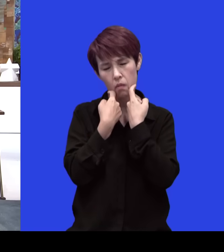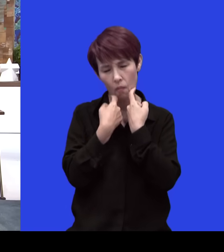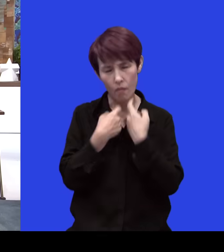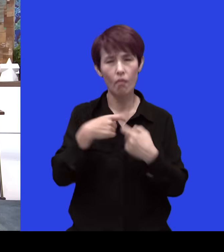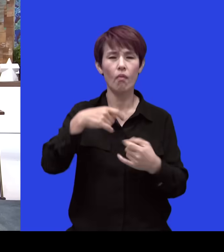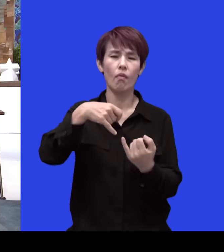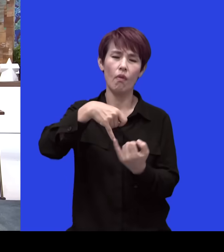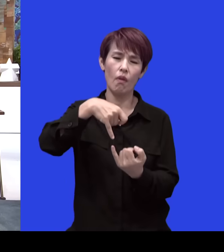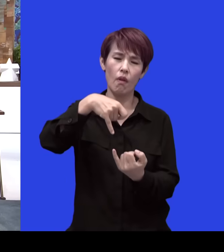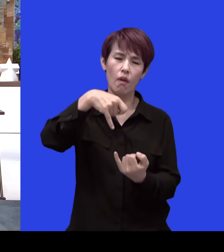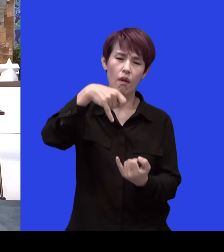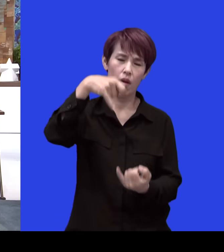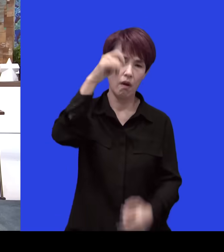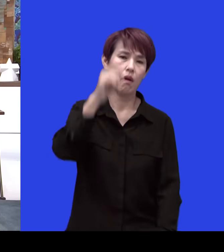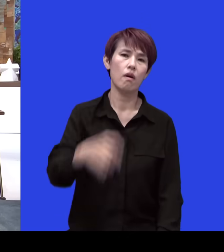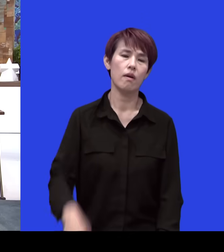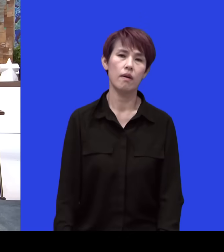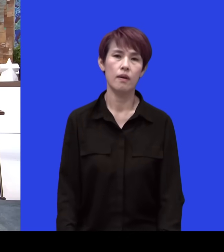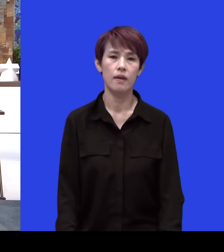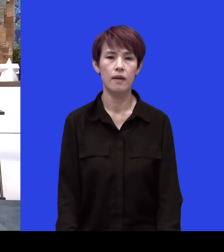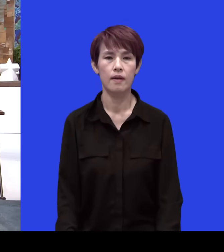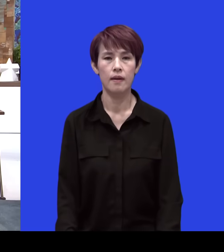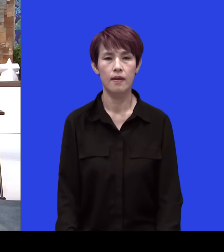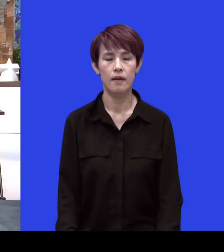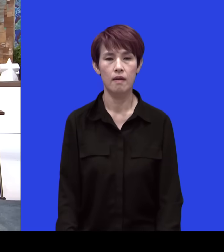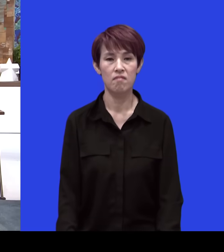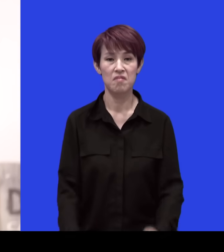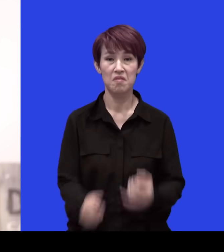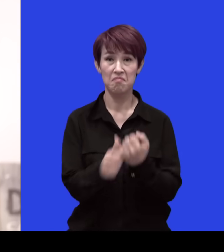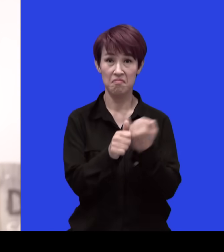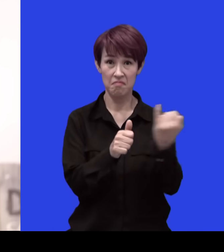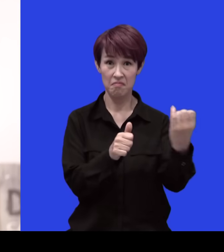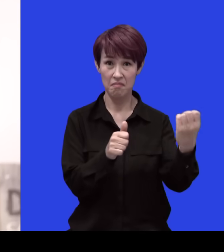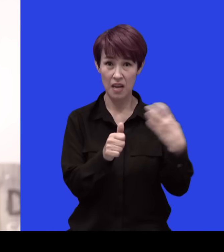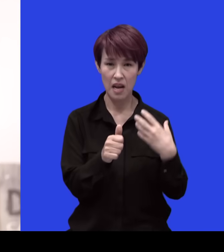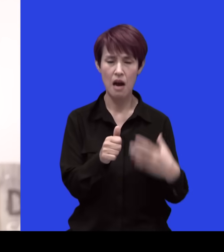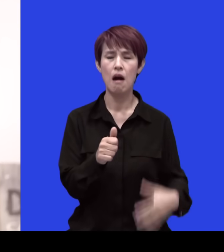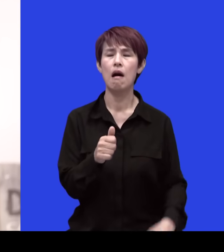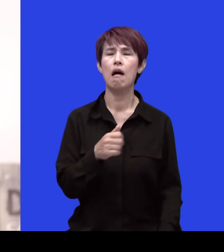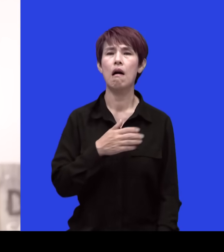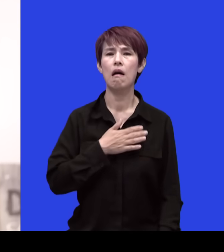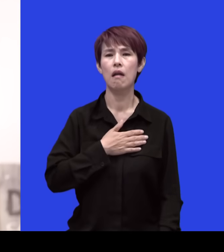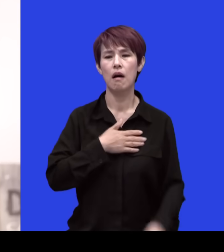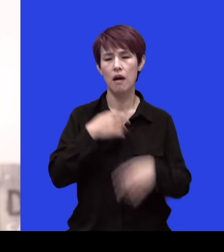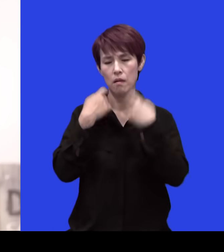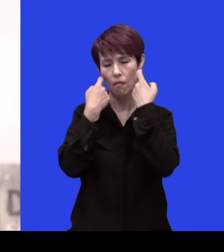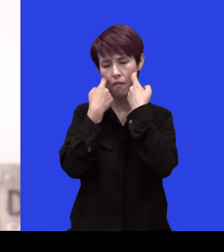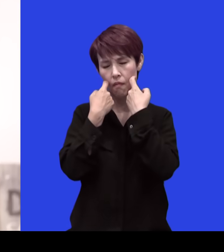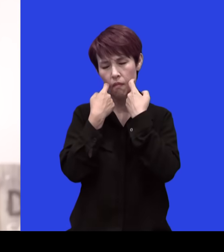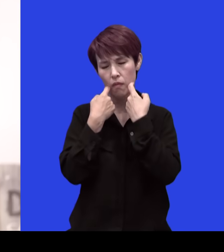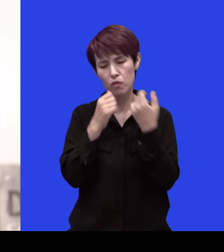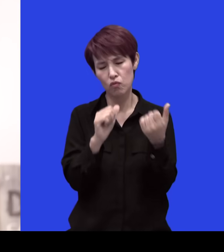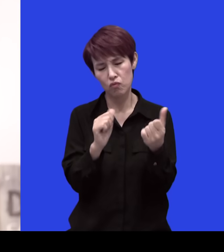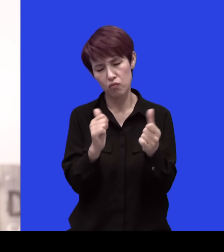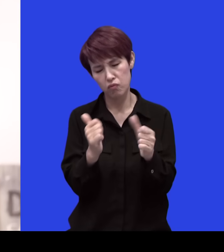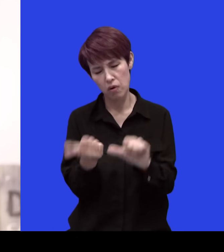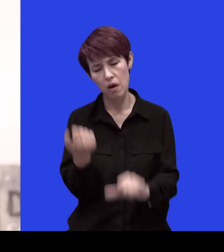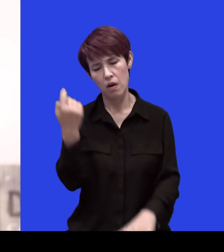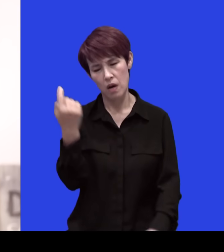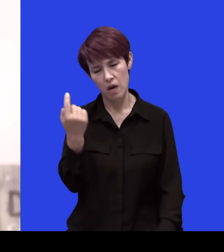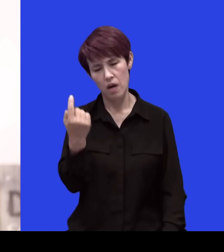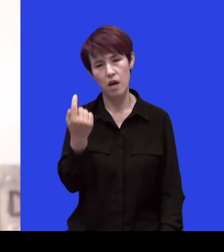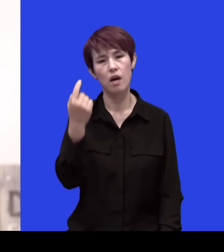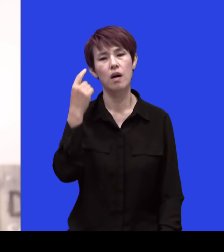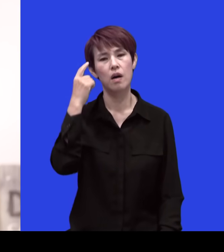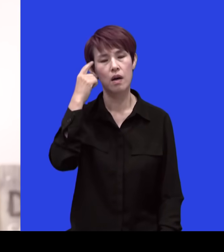아프셔서. 아파가지고. 예. 예. 근데 그때 자기 말로 그래요. 아, 내가 이렇게 죽는구나. 아. 이